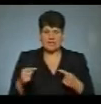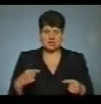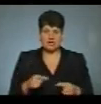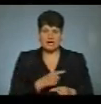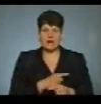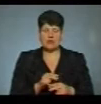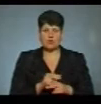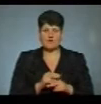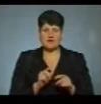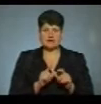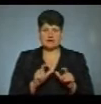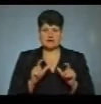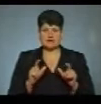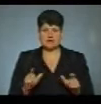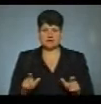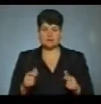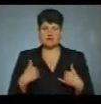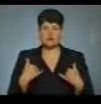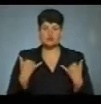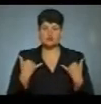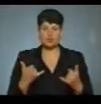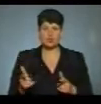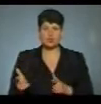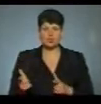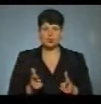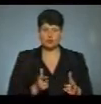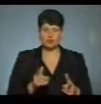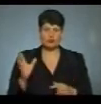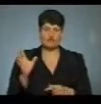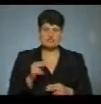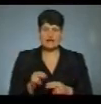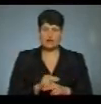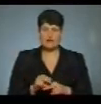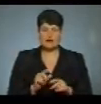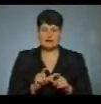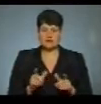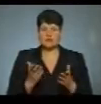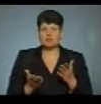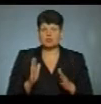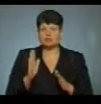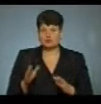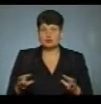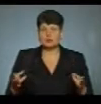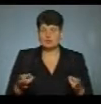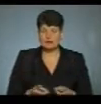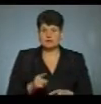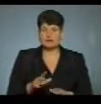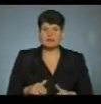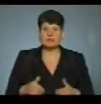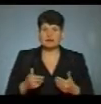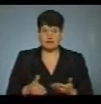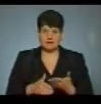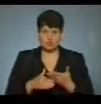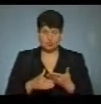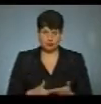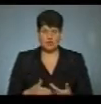лікувальних закладів. Тому що ми сьогодні готуємо всі лікувальні заклади, якщо буде така потреба, для того, щоб вони надавали допомогу. І